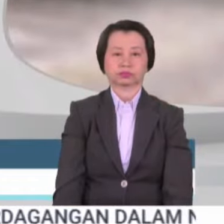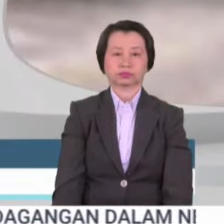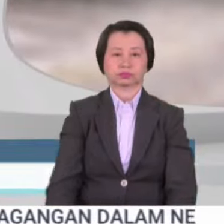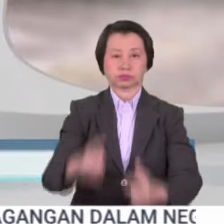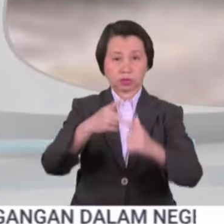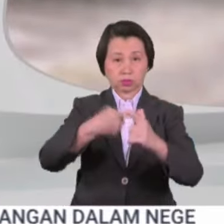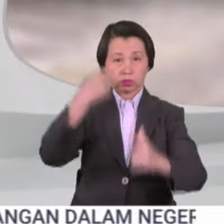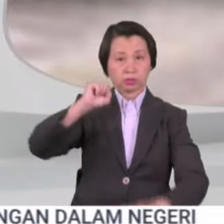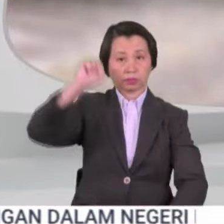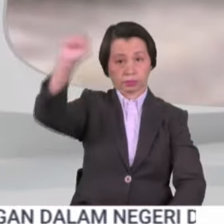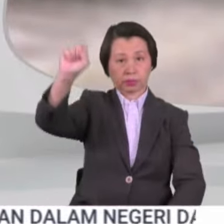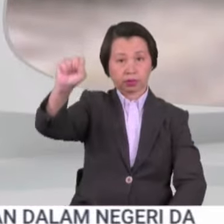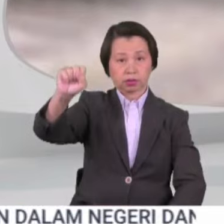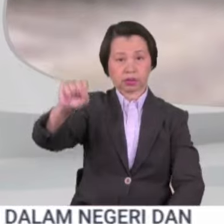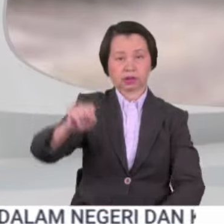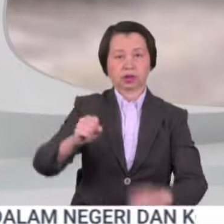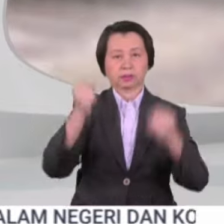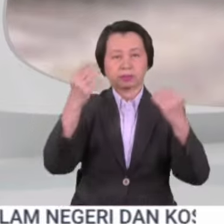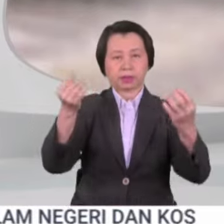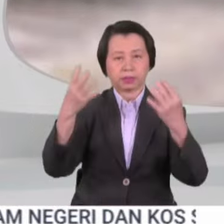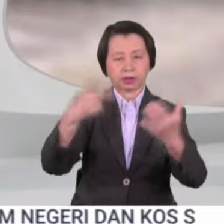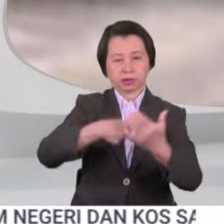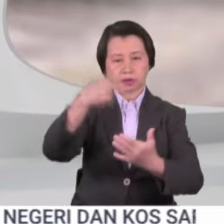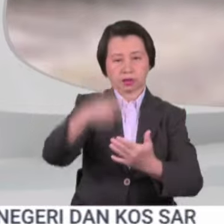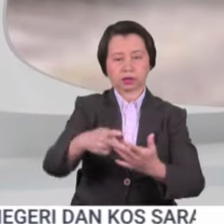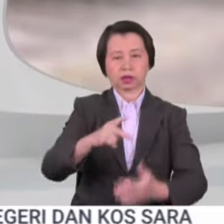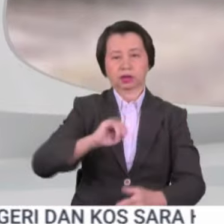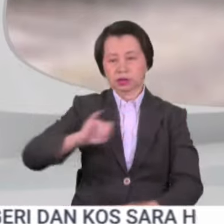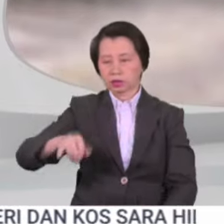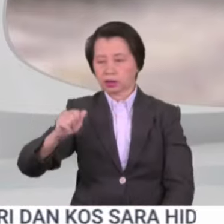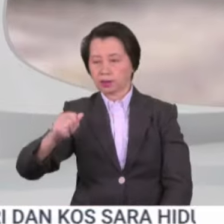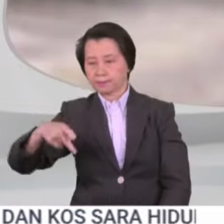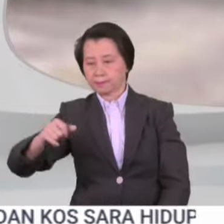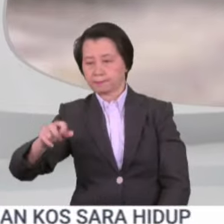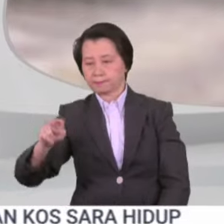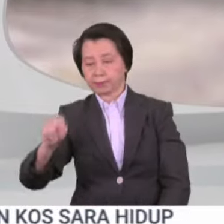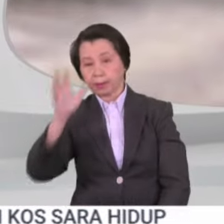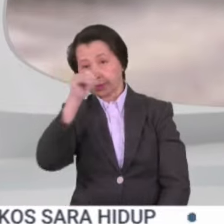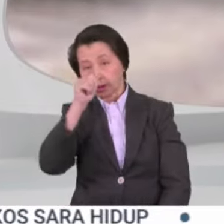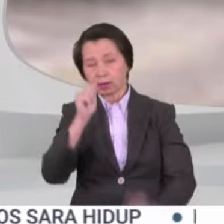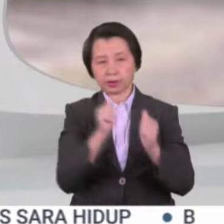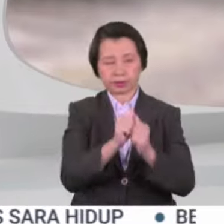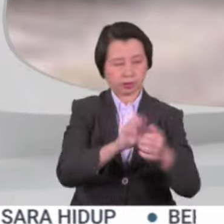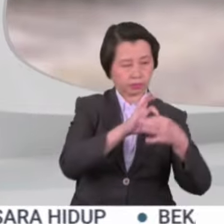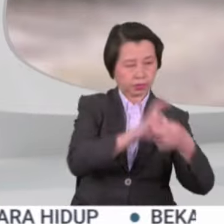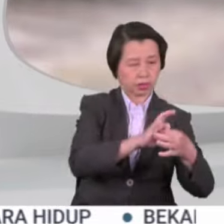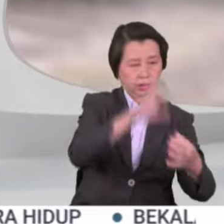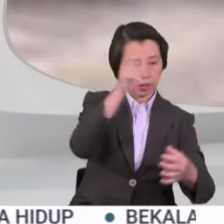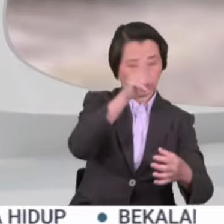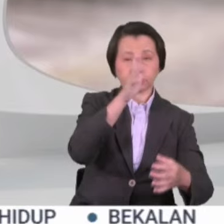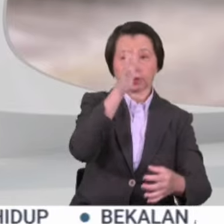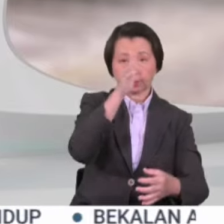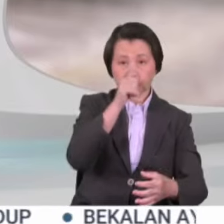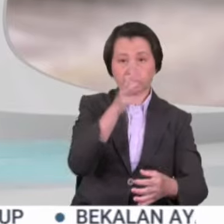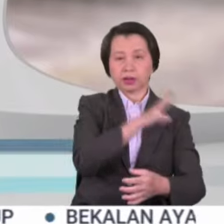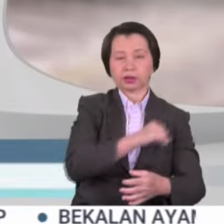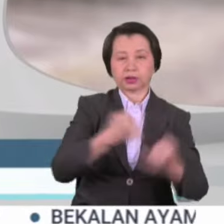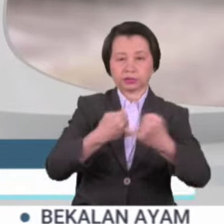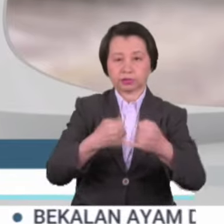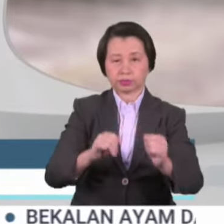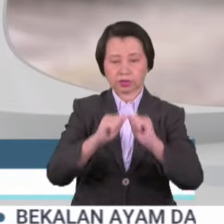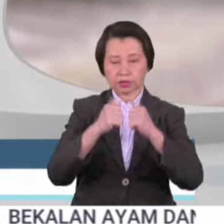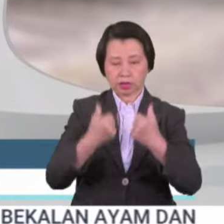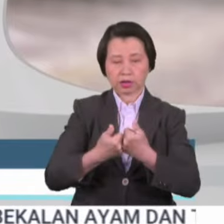Menjelang bulan kebangsaan, pelbagai program diatur Jabatan Penerangan Japen Melaka dengan kerjasama kerajaan negeri serta jabatan